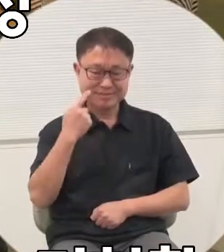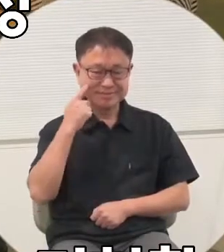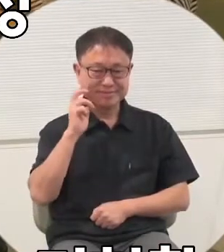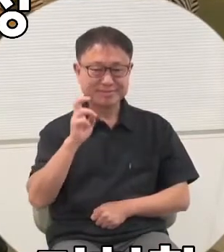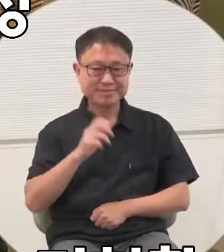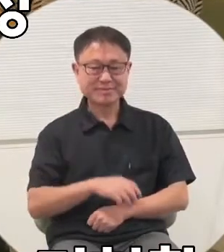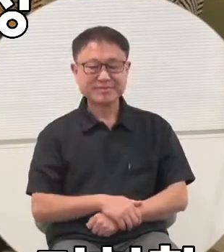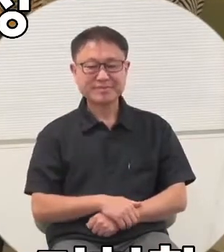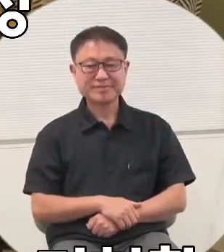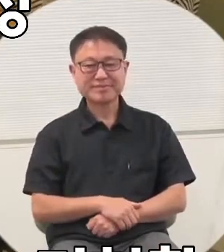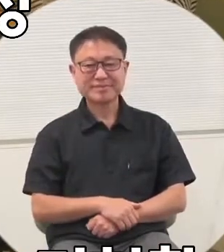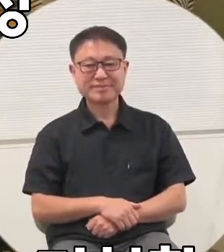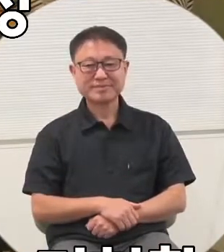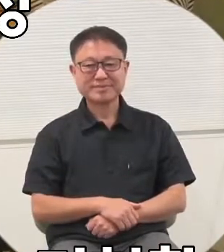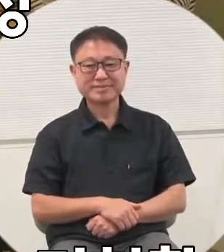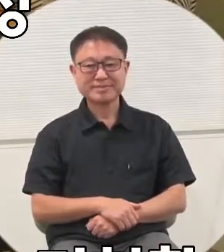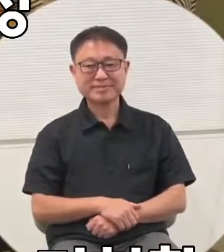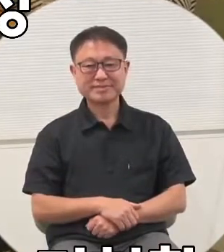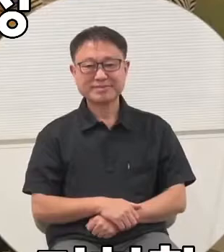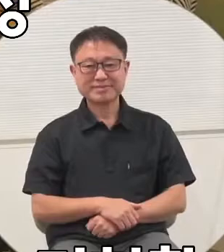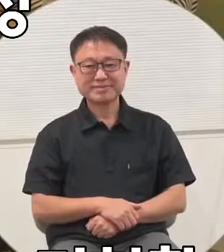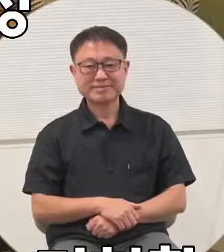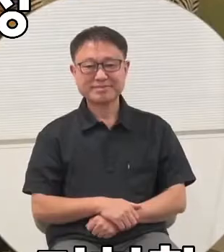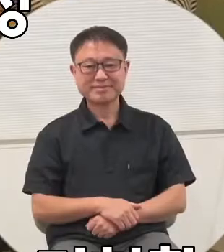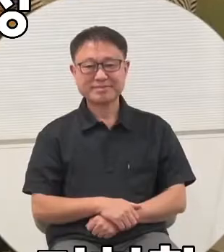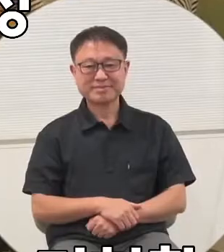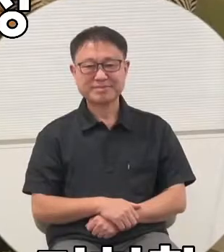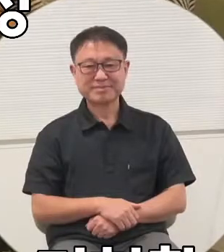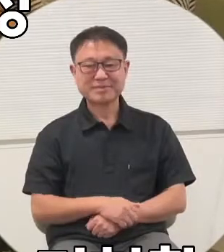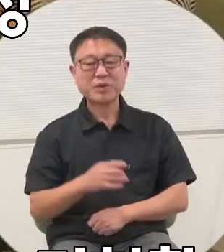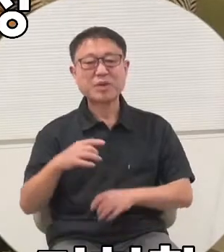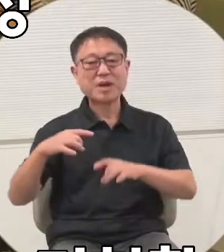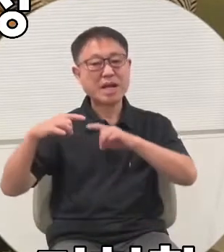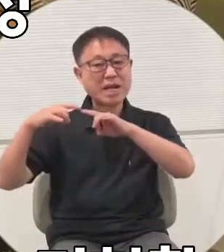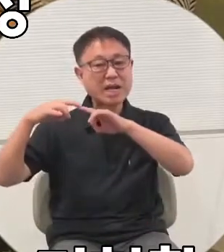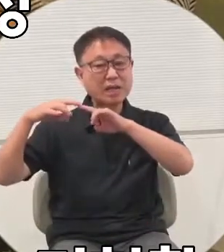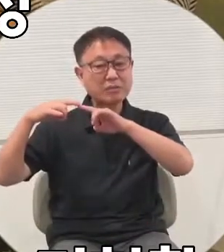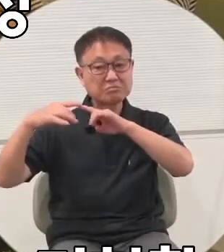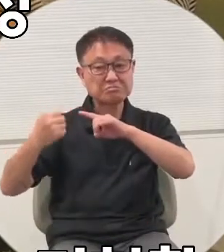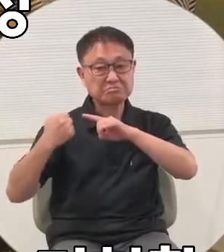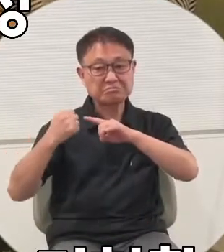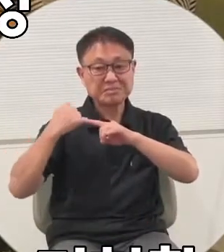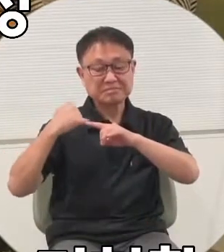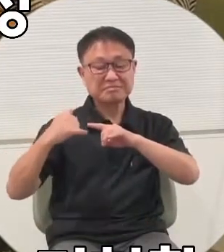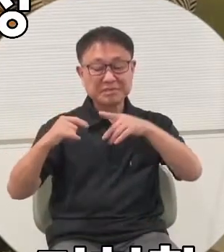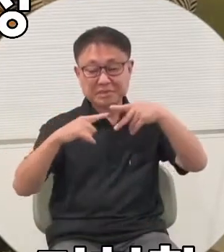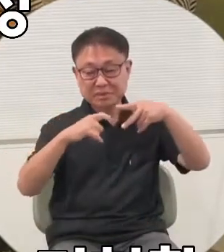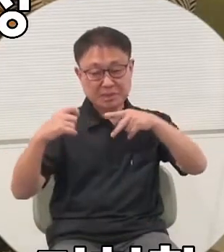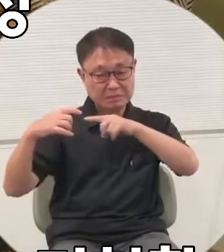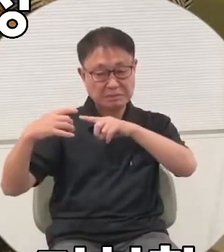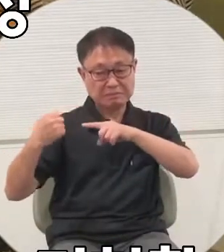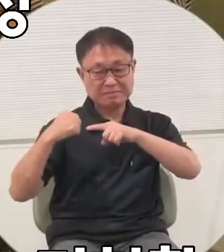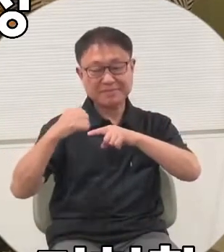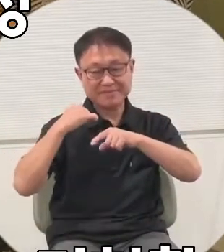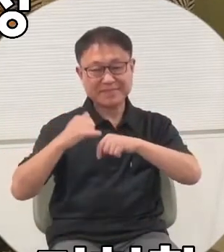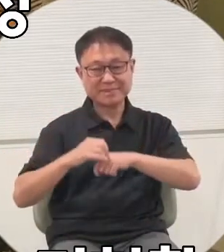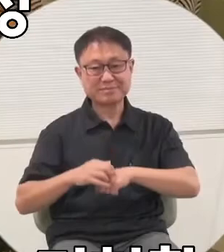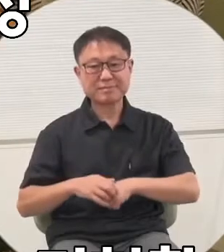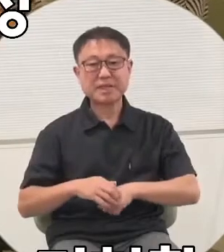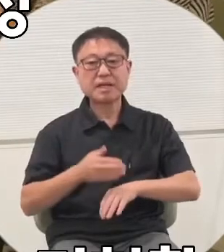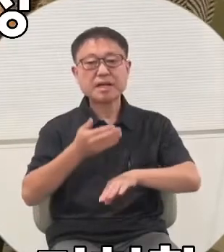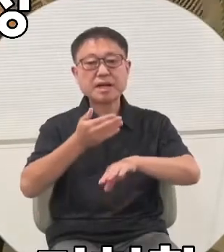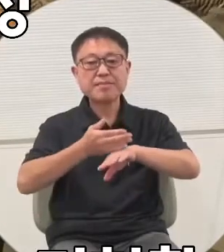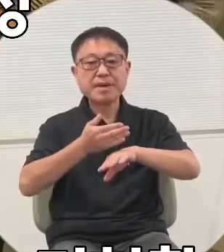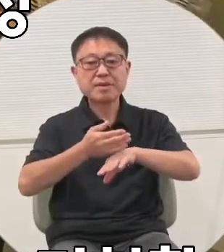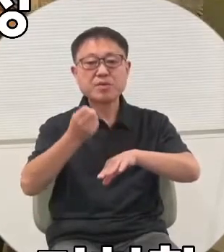예. 저희가 저력이 있는데 그럼요. 예. 그럼요. 그리고 라디오에 저력이 있잖아요. 서대문 공동체 라디오에. 예. 네. 그래서 되게